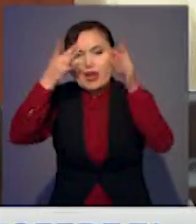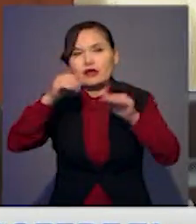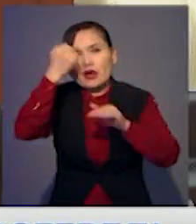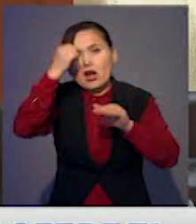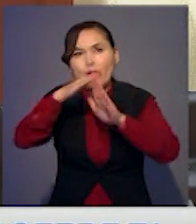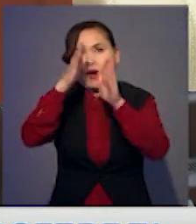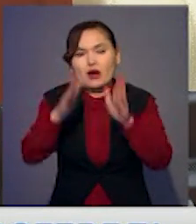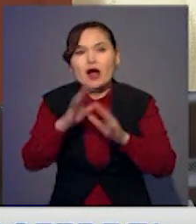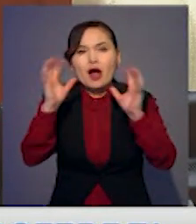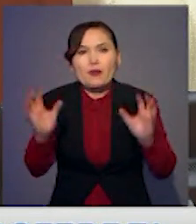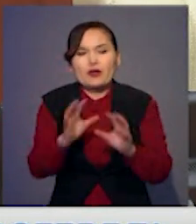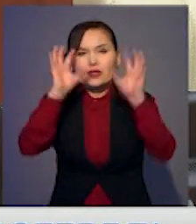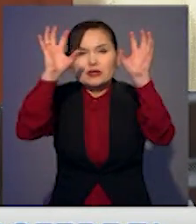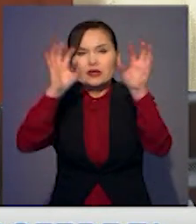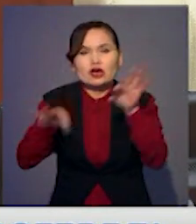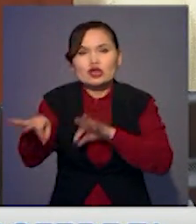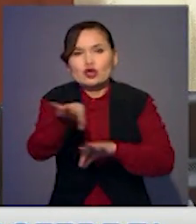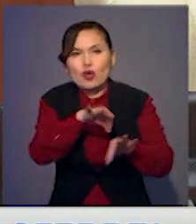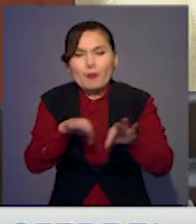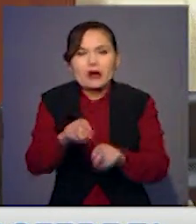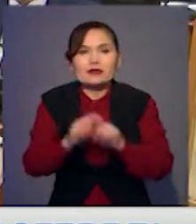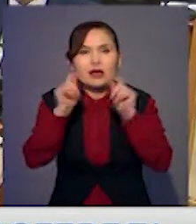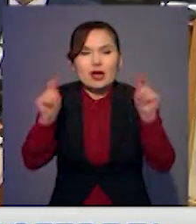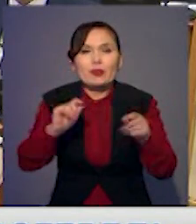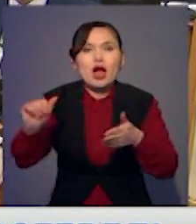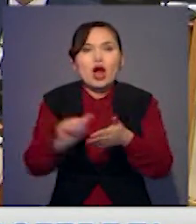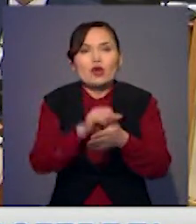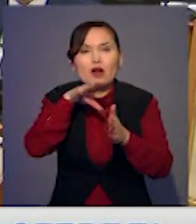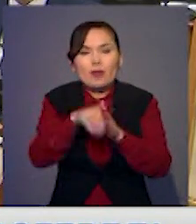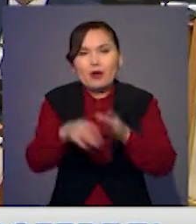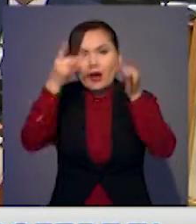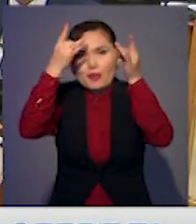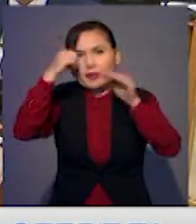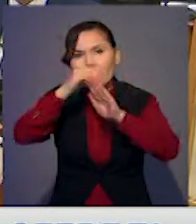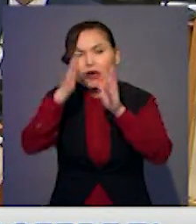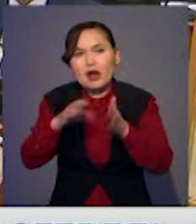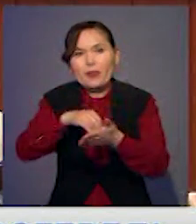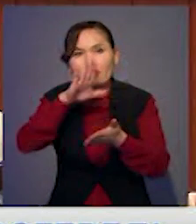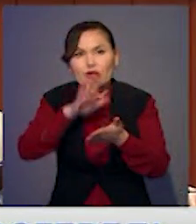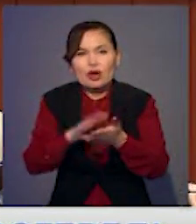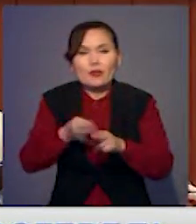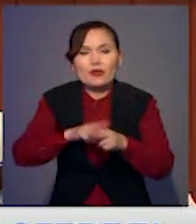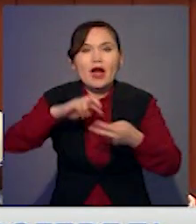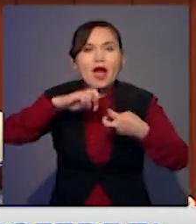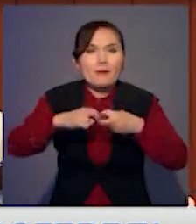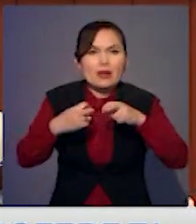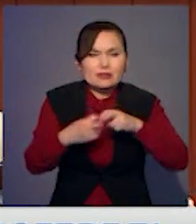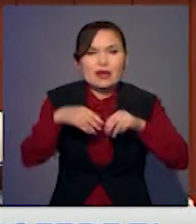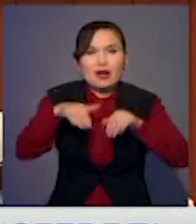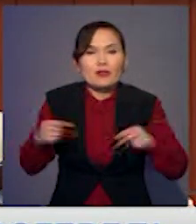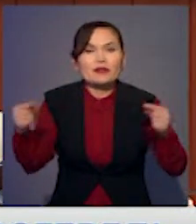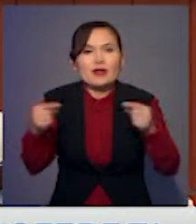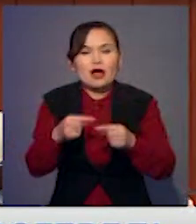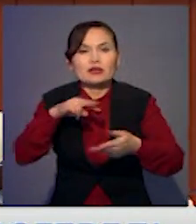және пайдалану туралы заң жобасын таныстырды. Құжатта мәдени мұраларды есепке алу және тізімнен шығару мәселелері бойынша